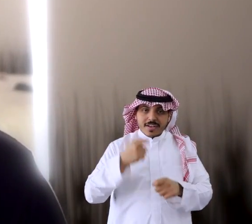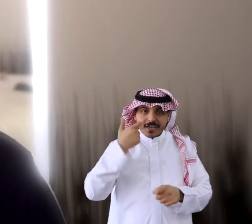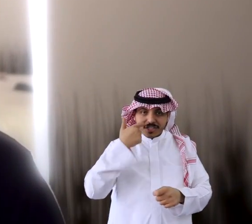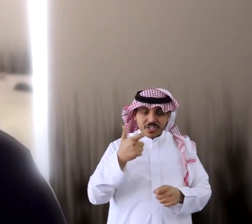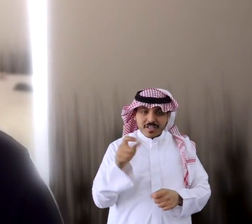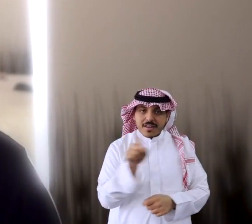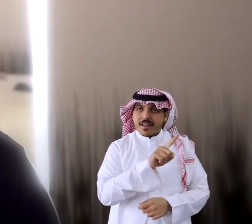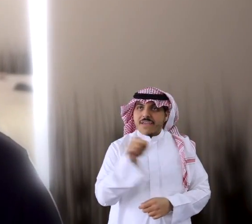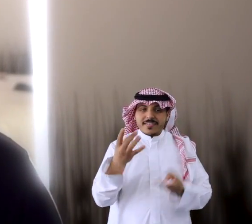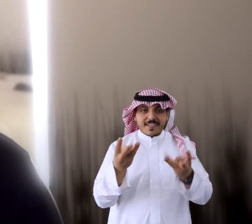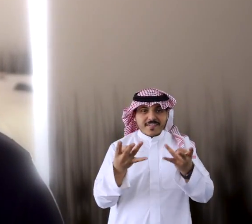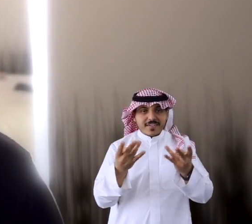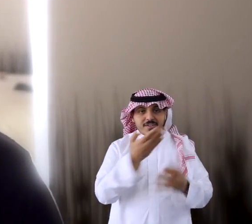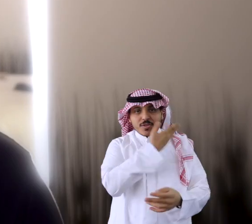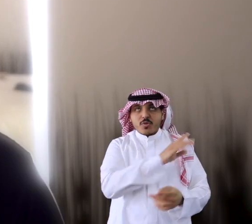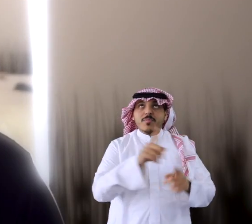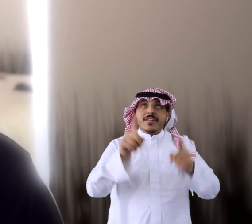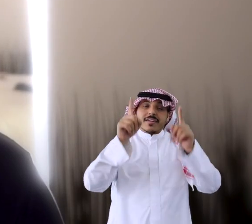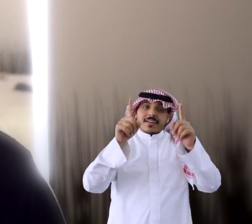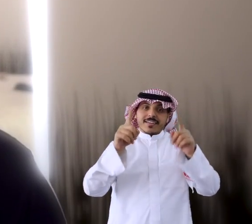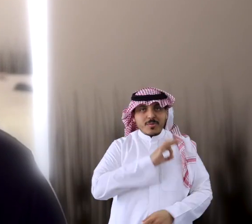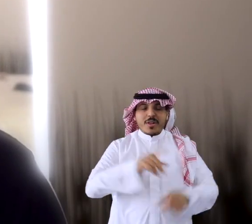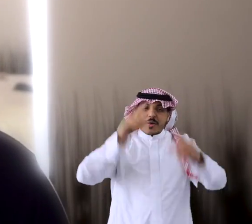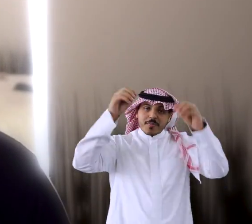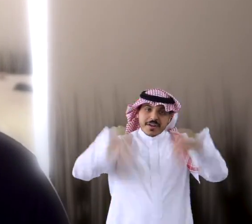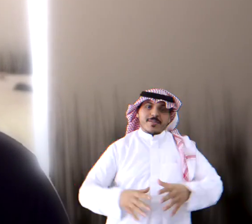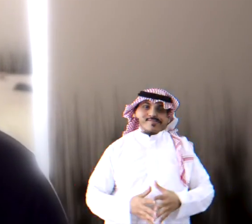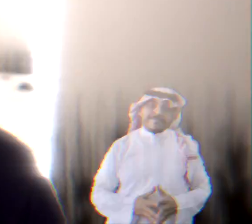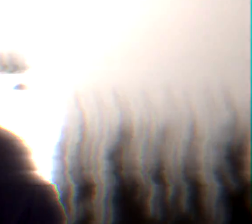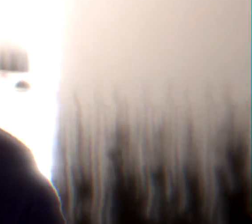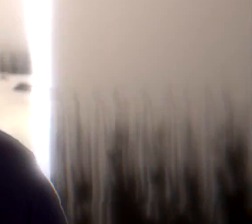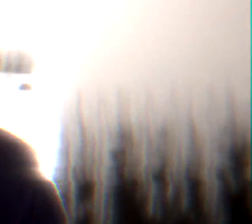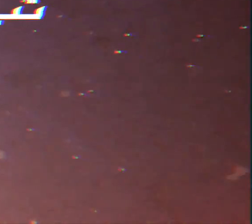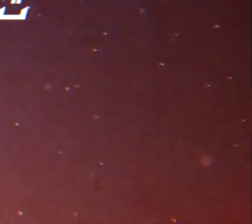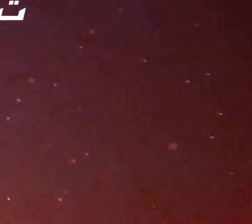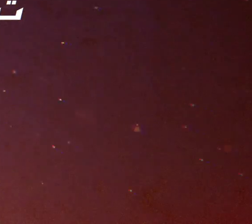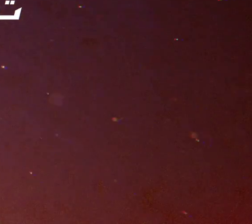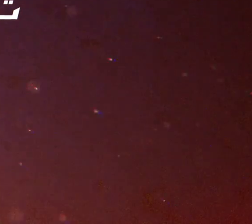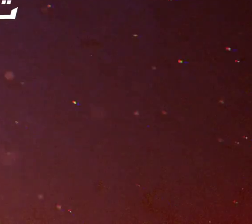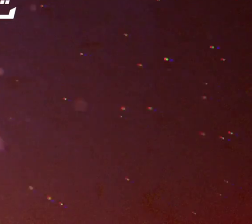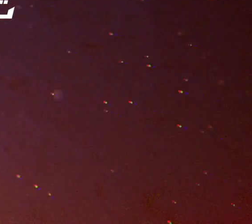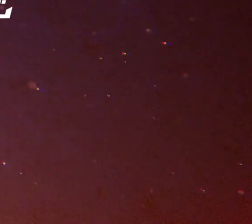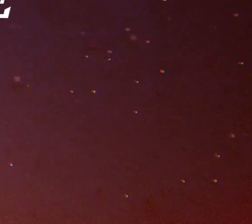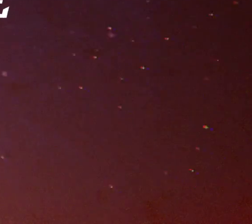اللهم وبحمدك اشهد ان لا اله الا انت استغفرك واتوب اليك. السلام عليكم ورحمة الله وبركاته.